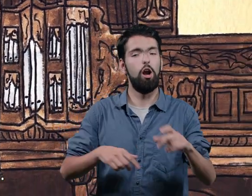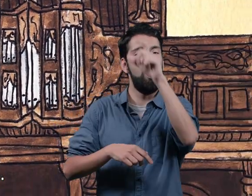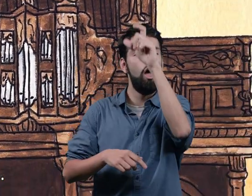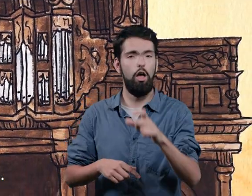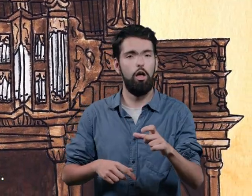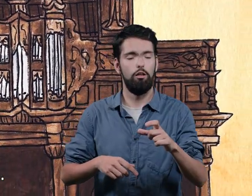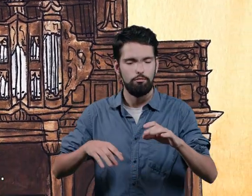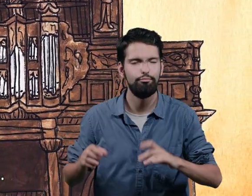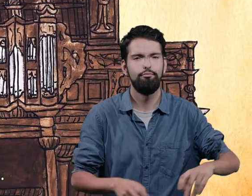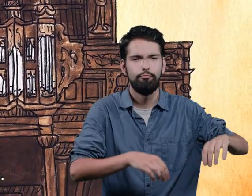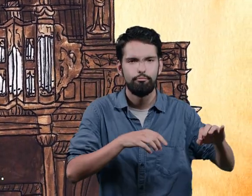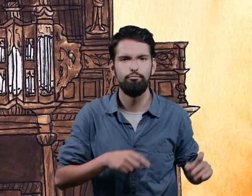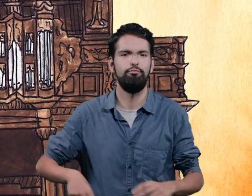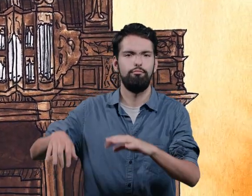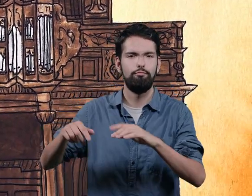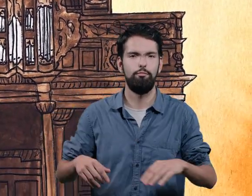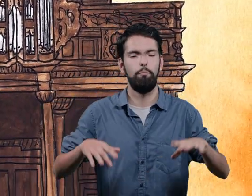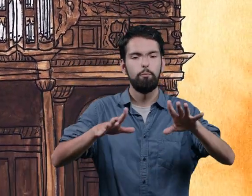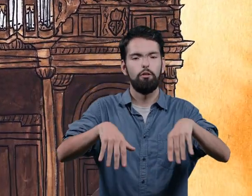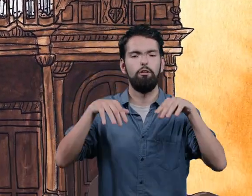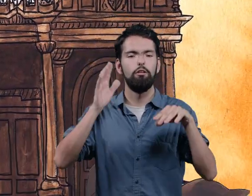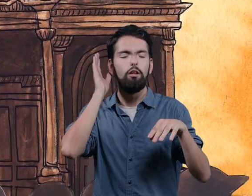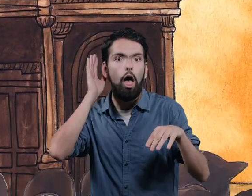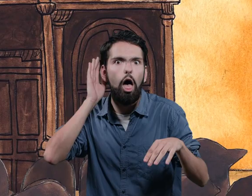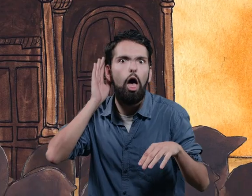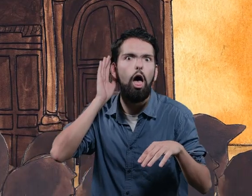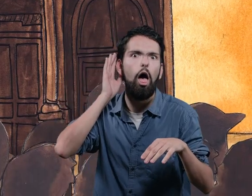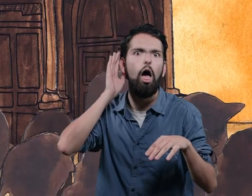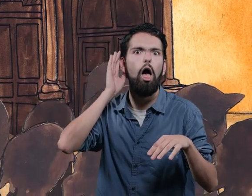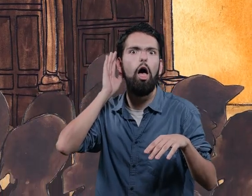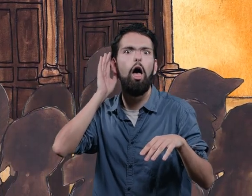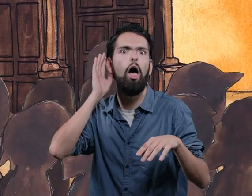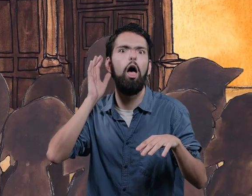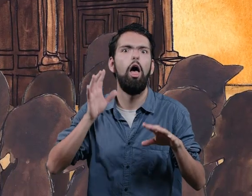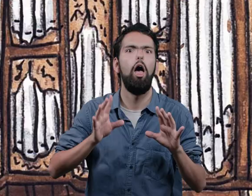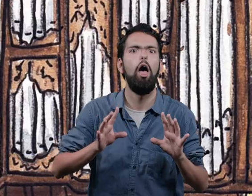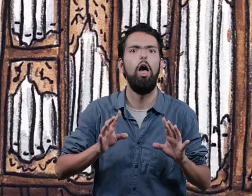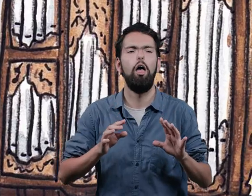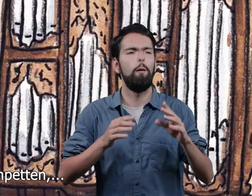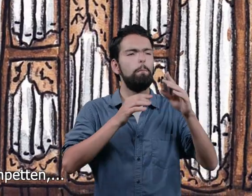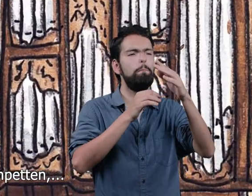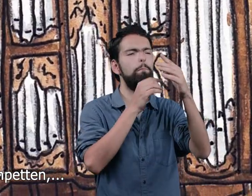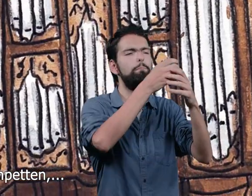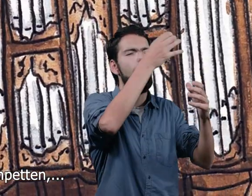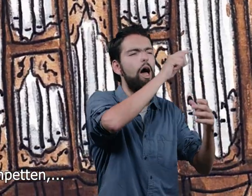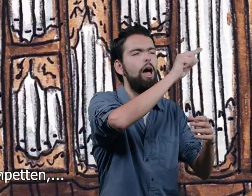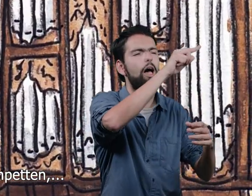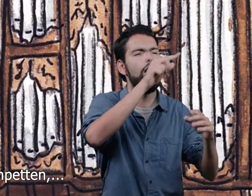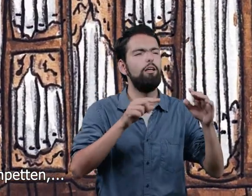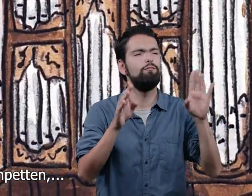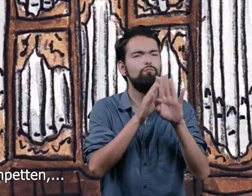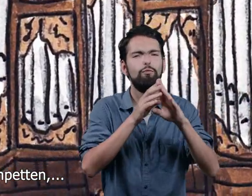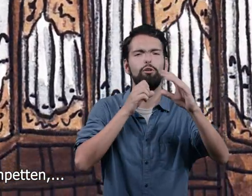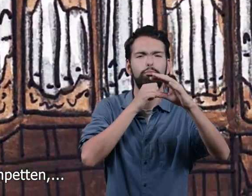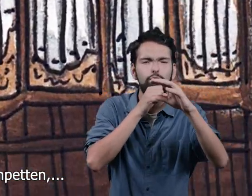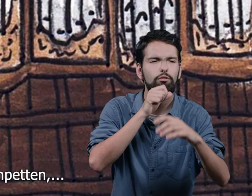En dan begint de organist te spelen. Het publiek luistert met open mond. Sommige orgelpijpen